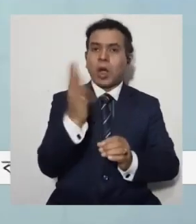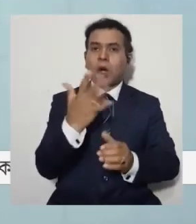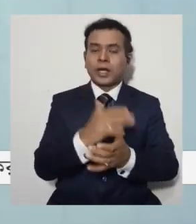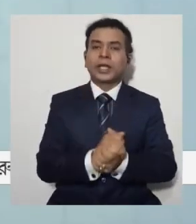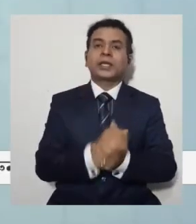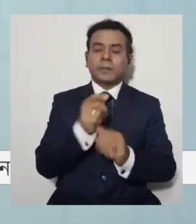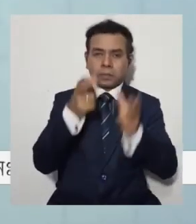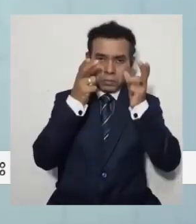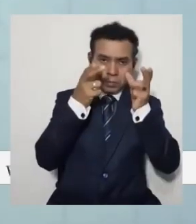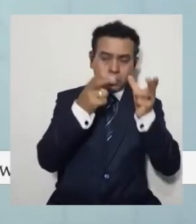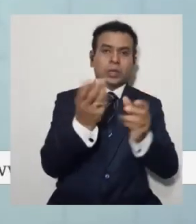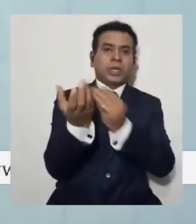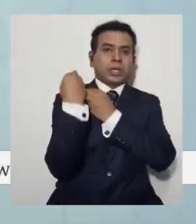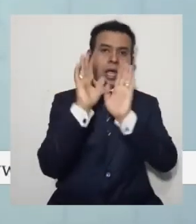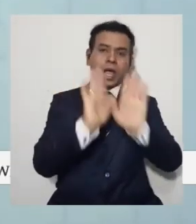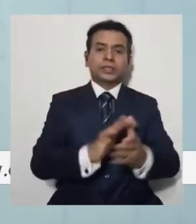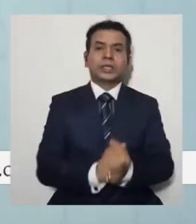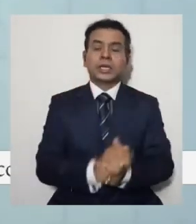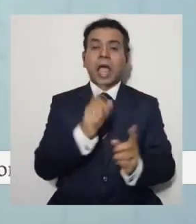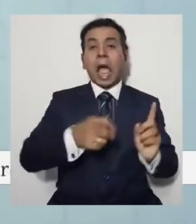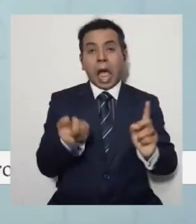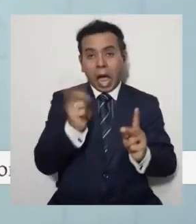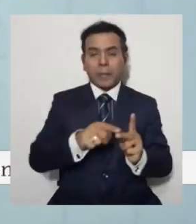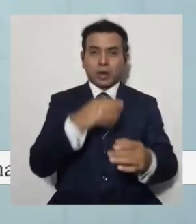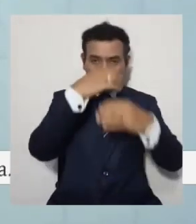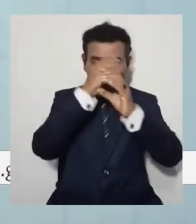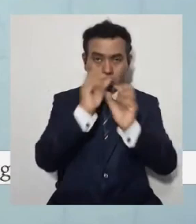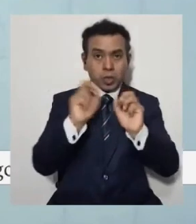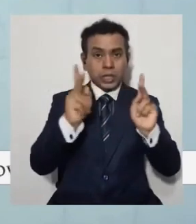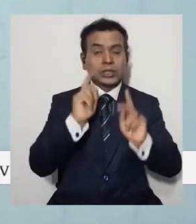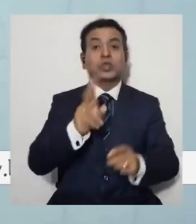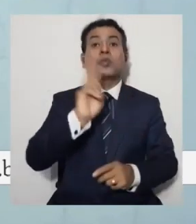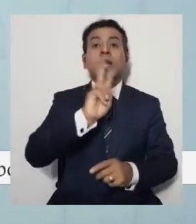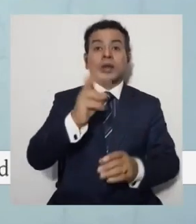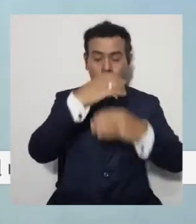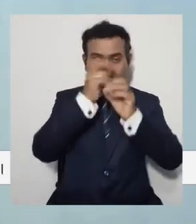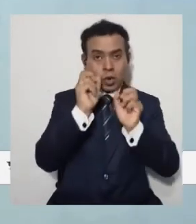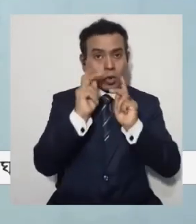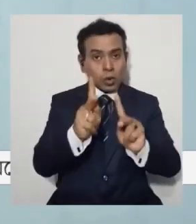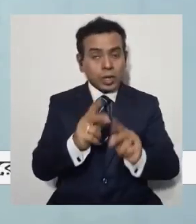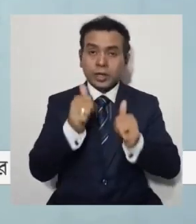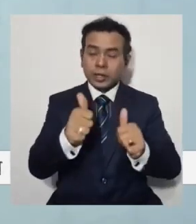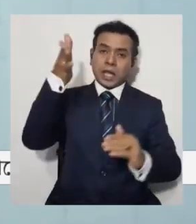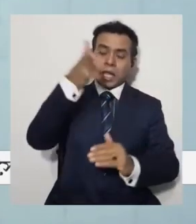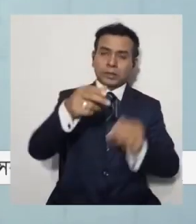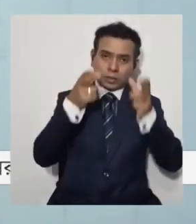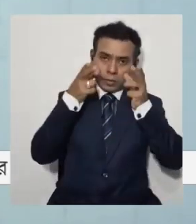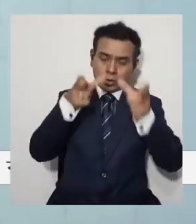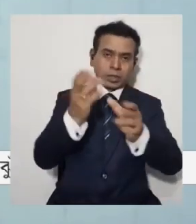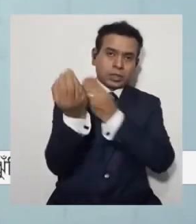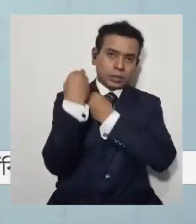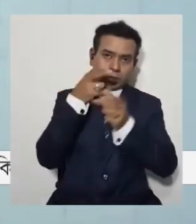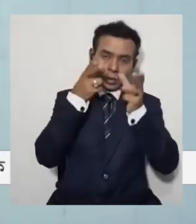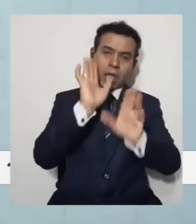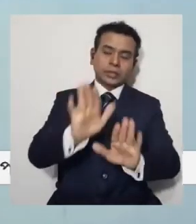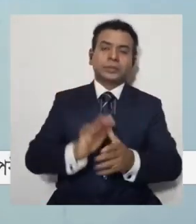করি। প্রায় 800 আছেন যারা বাসায় আছেন এবং হাসপাতালেও আছেন, তাদের মধ্যে কোনো লক্ষণ উপসর্গ নেই।